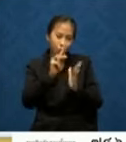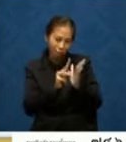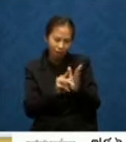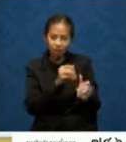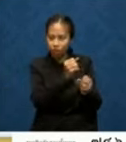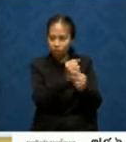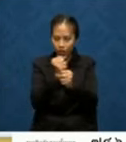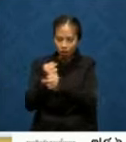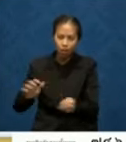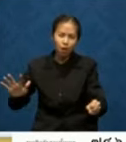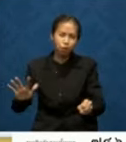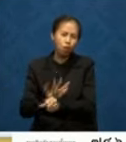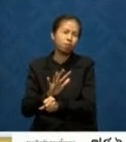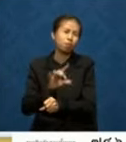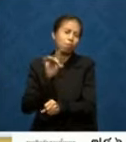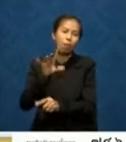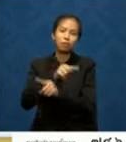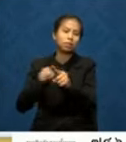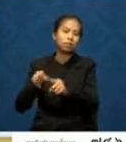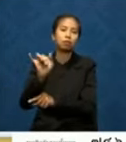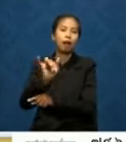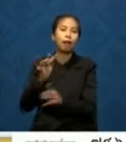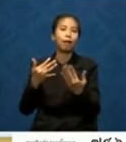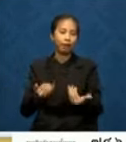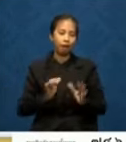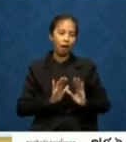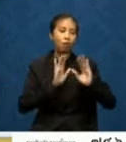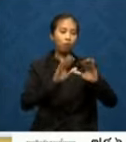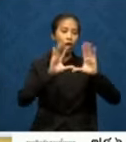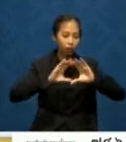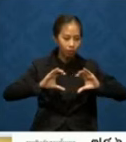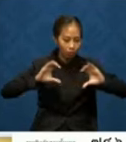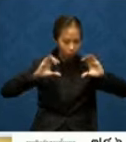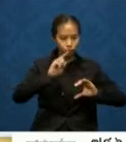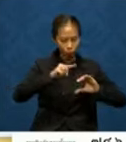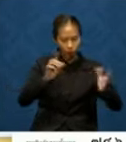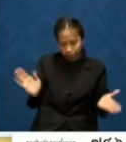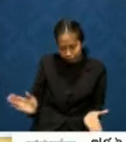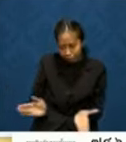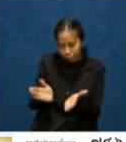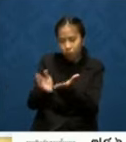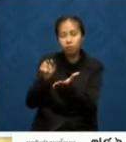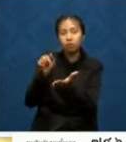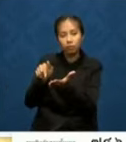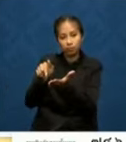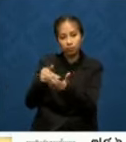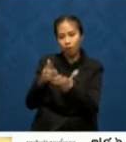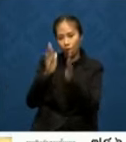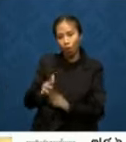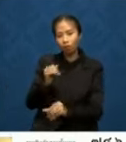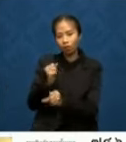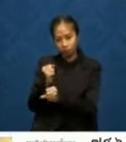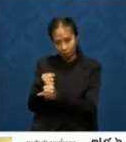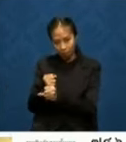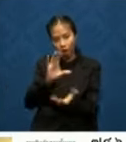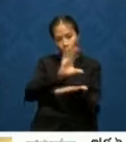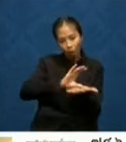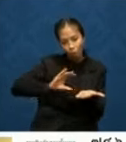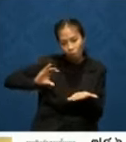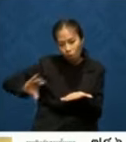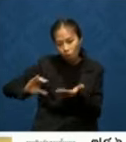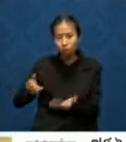ำเนินงานได้เต็มที่ผมก็ขอฝากรัฐบาลให้ความสนับสนุนเร่งรัดทั้งบุคลากรทั้งงบประมาณ